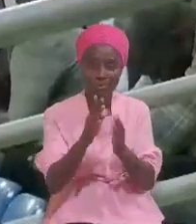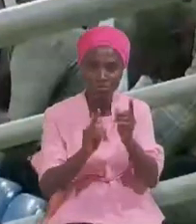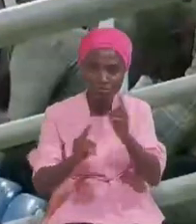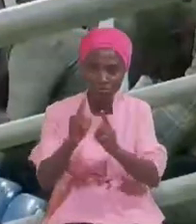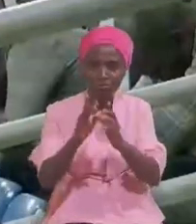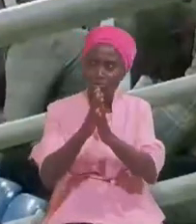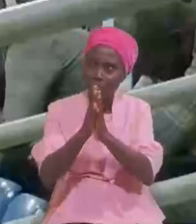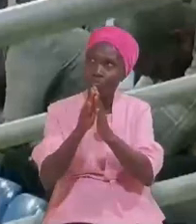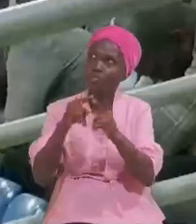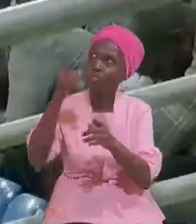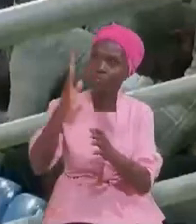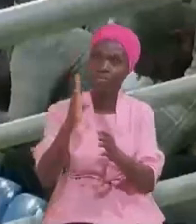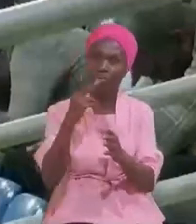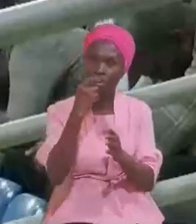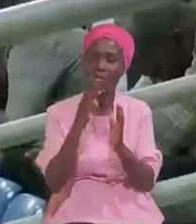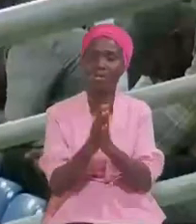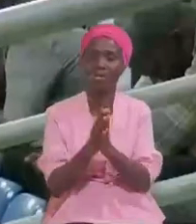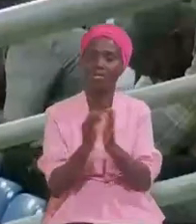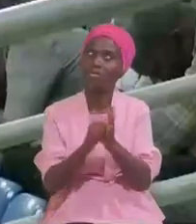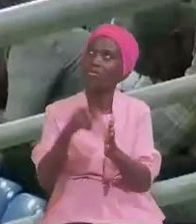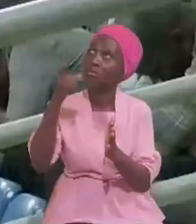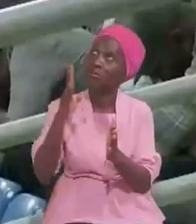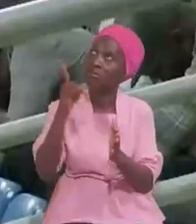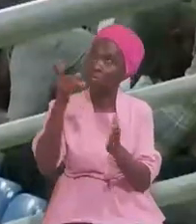es venu sauver.